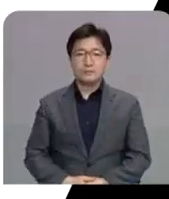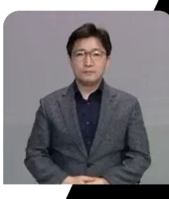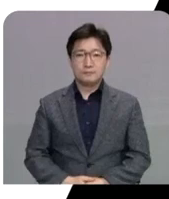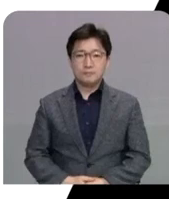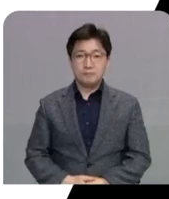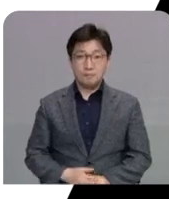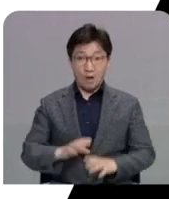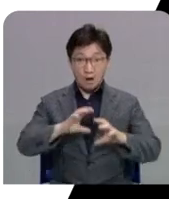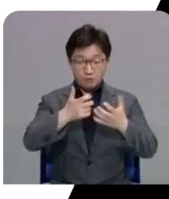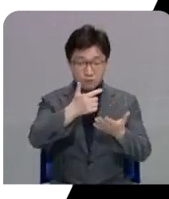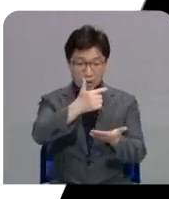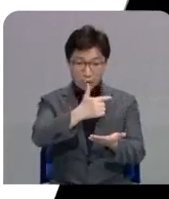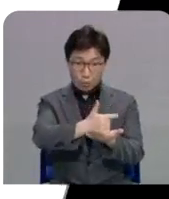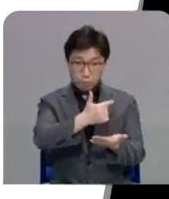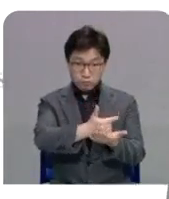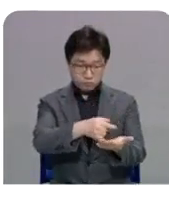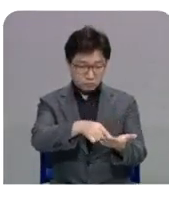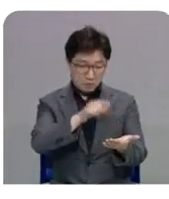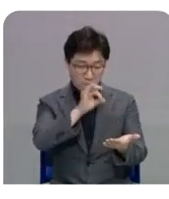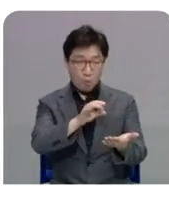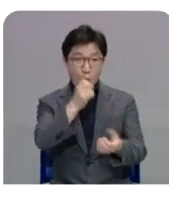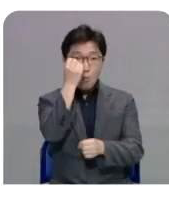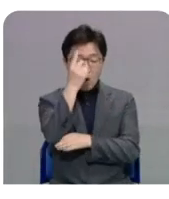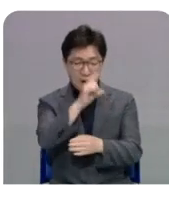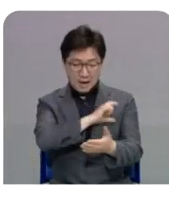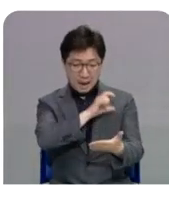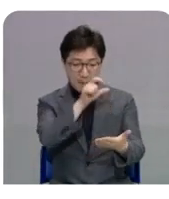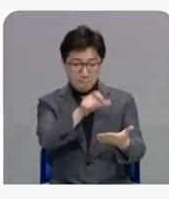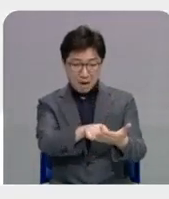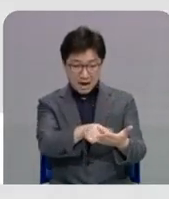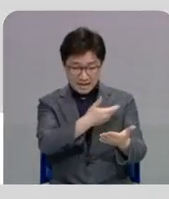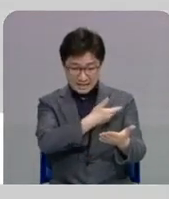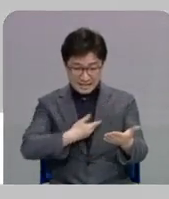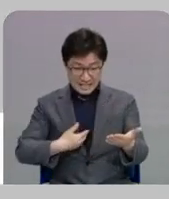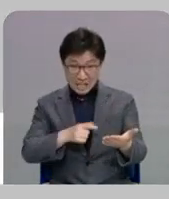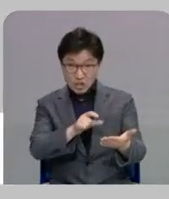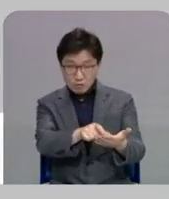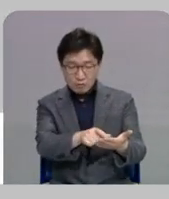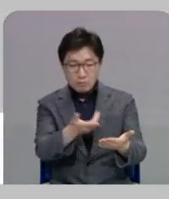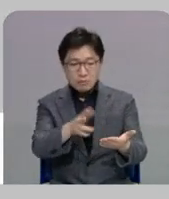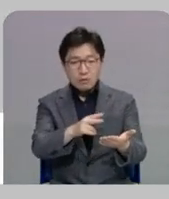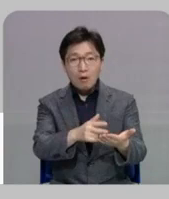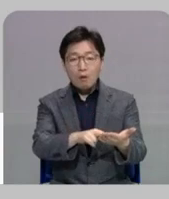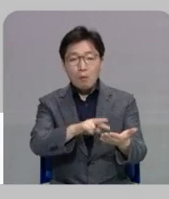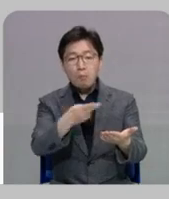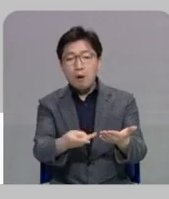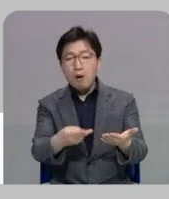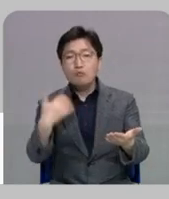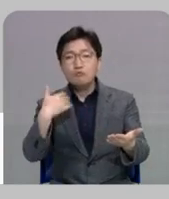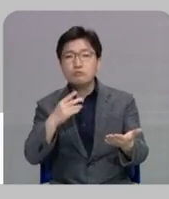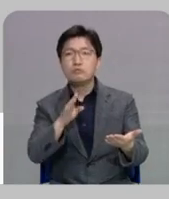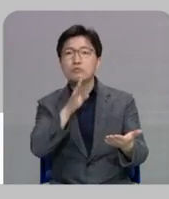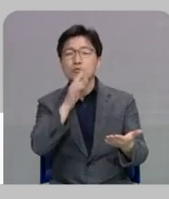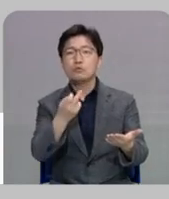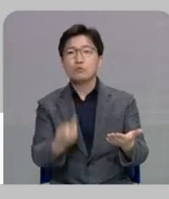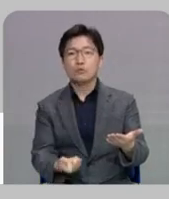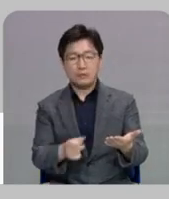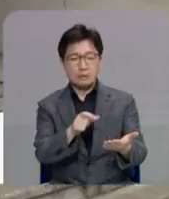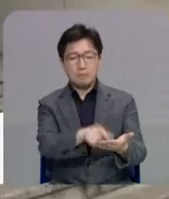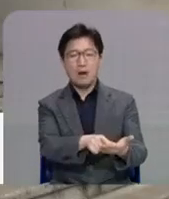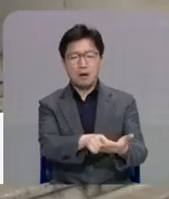국제 학술지에 실린 논문의 제 1저자 를 제자 에서 동생 으로 바꾼 혹을 받는 전북대학교 a